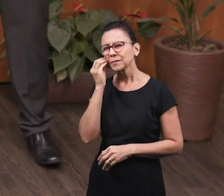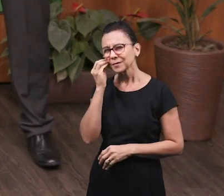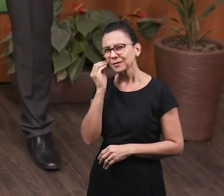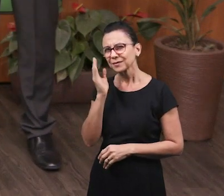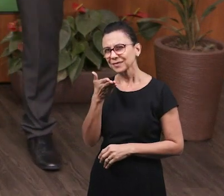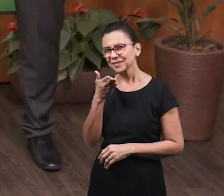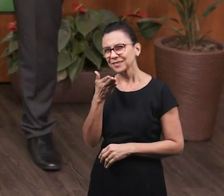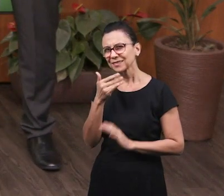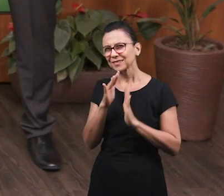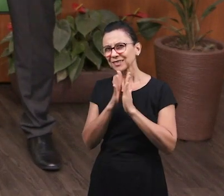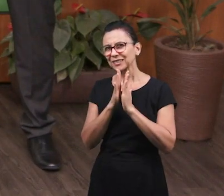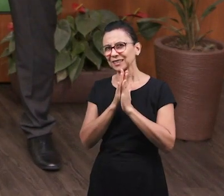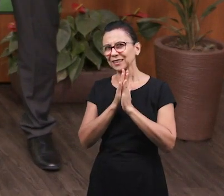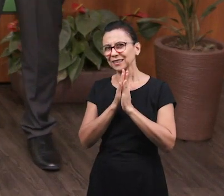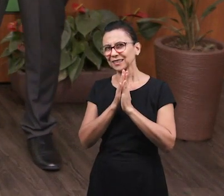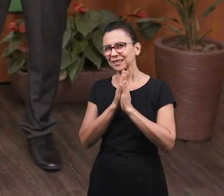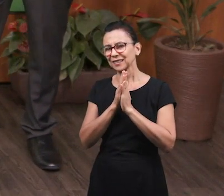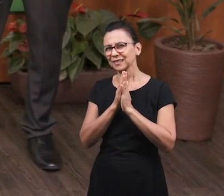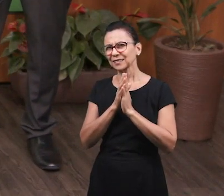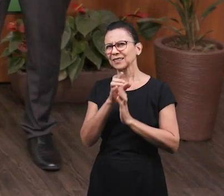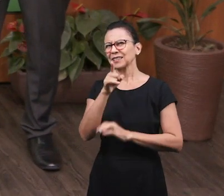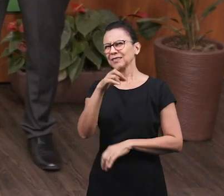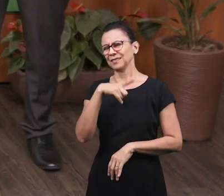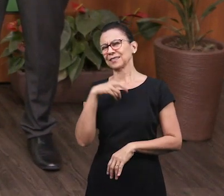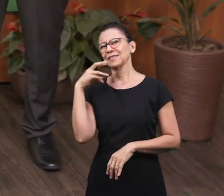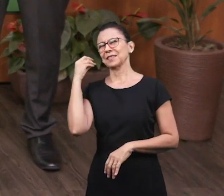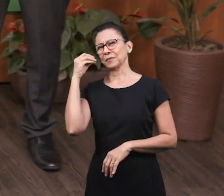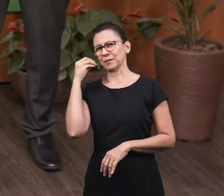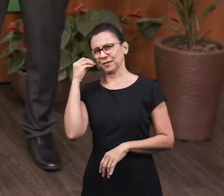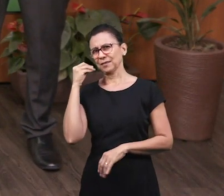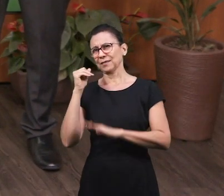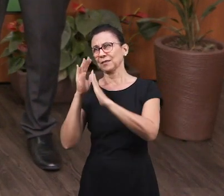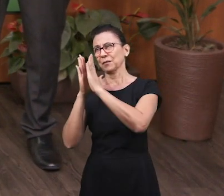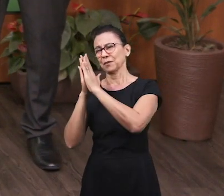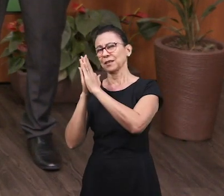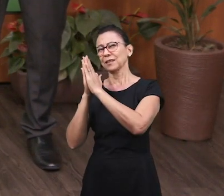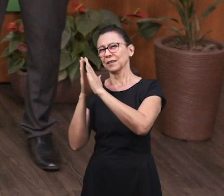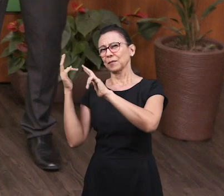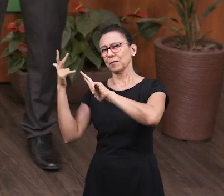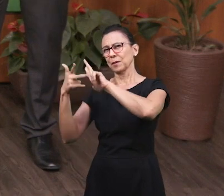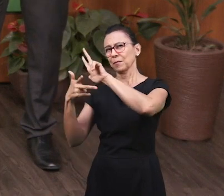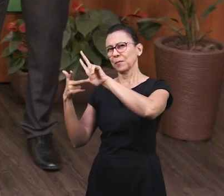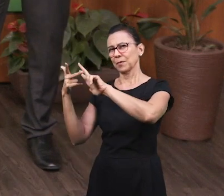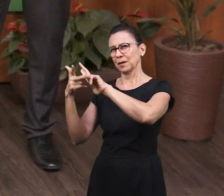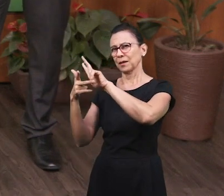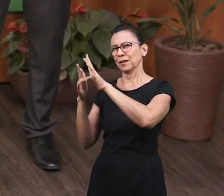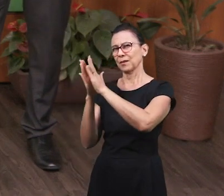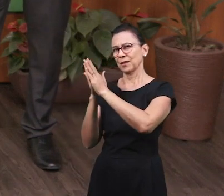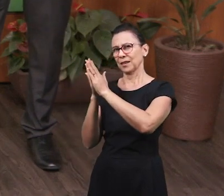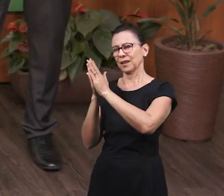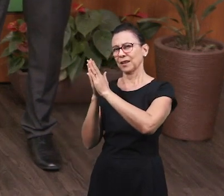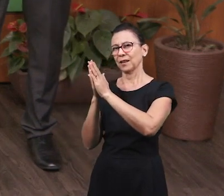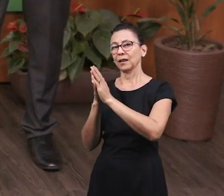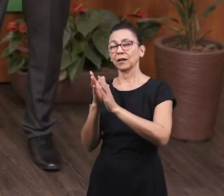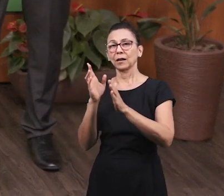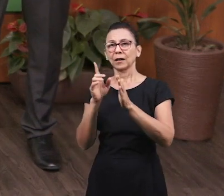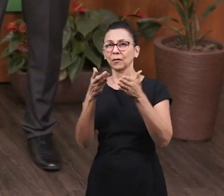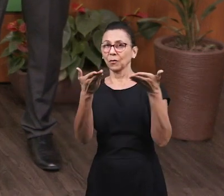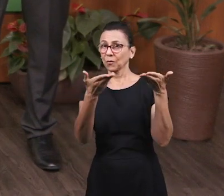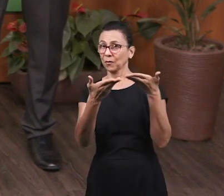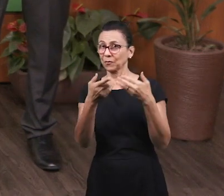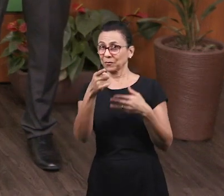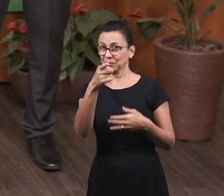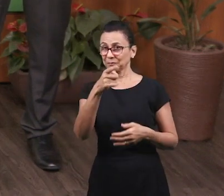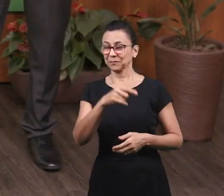Vous avez déjà expérimenté à prier? Vous avez une expérience avec la prière? Regardez,